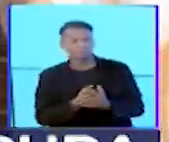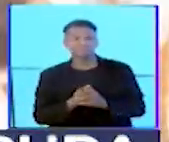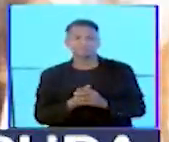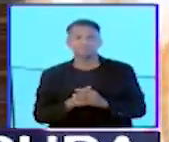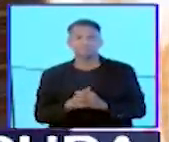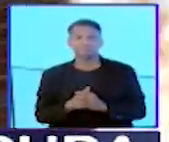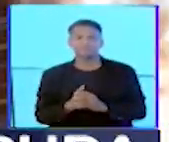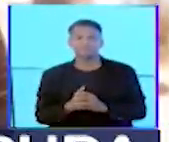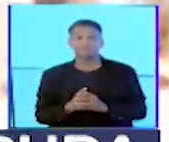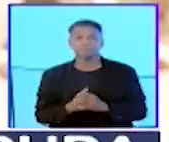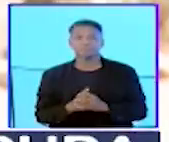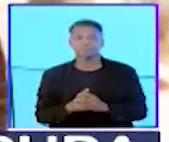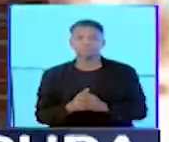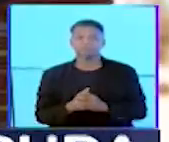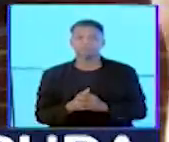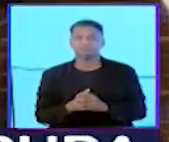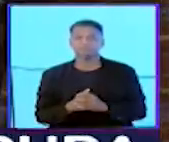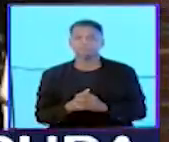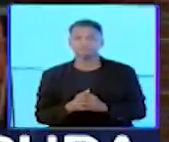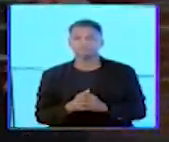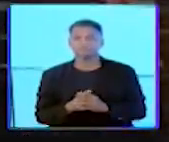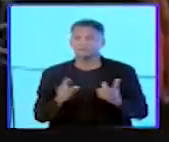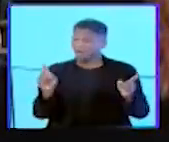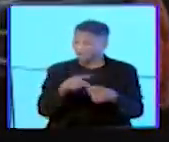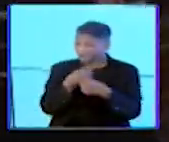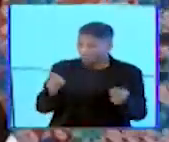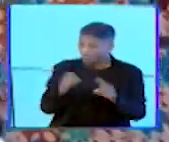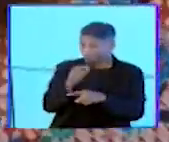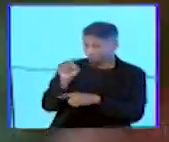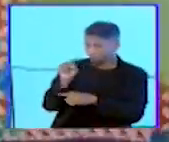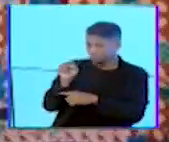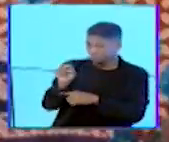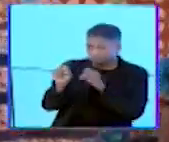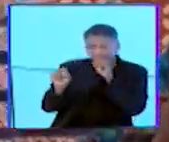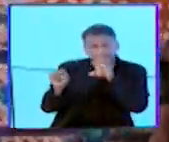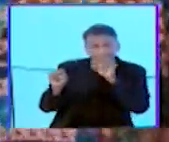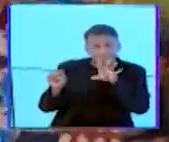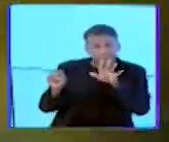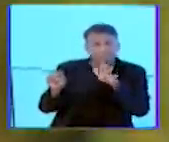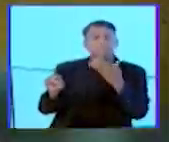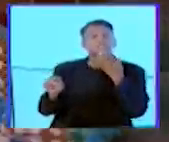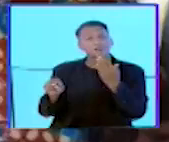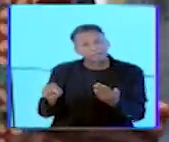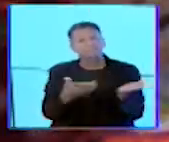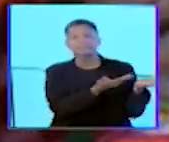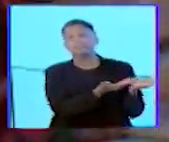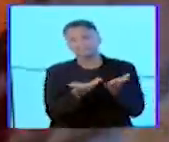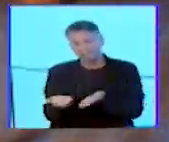pendatang. Nyanyian yang dilantunkan adalah sebagai ucapan selamat datang bagi saya dan yang sudah menjadi bagian keluarga